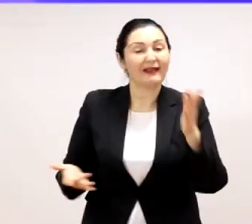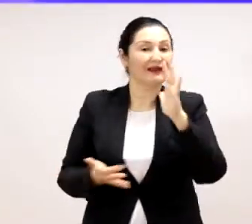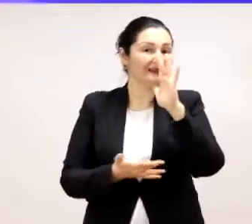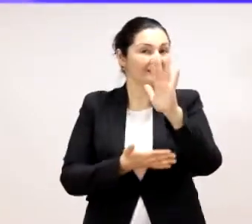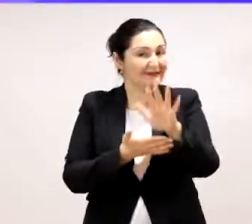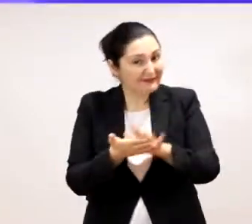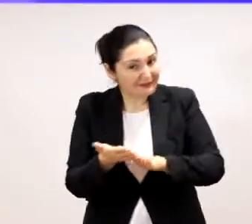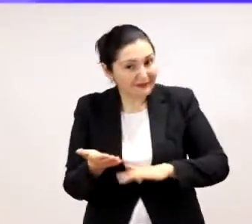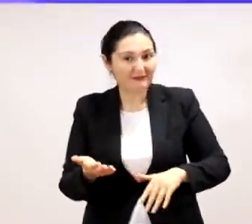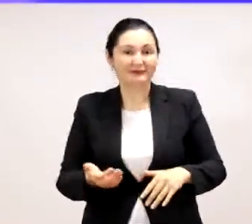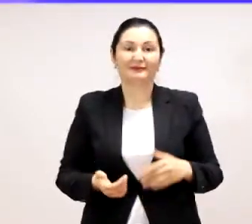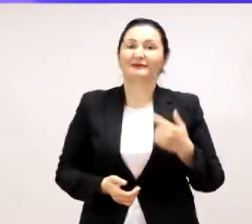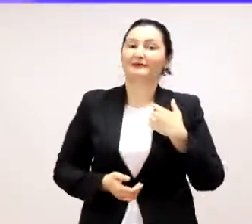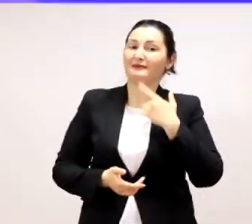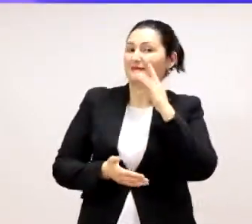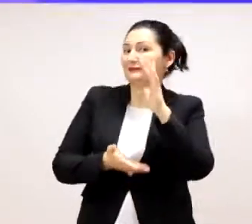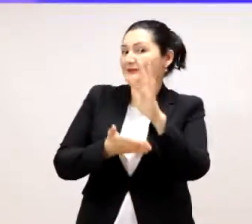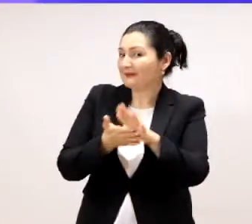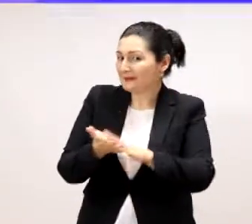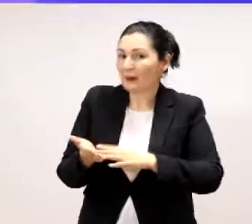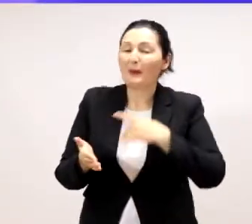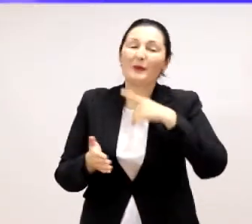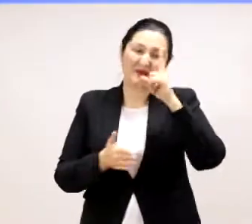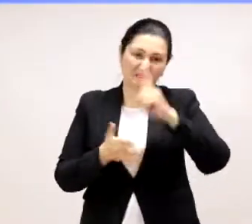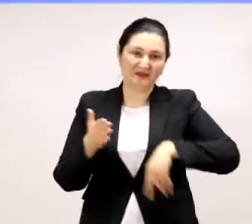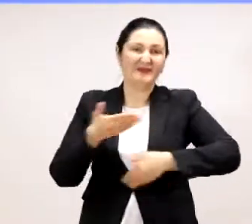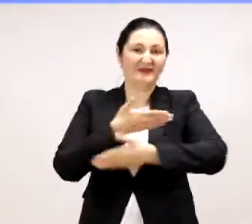ببخشید، امیدوارم که خوب هستید.